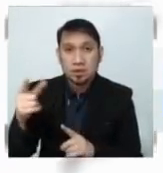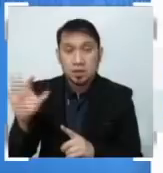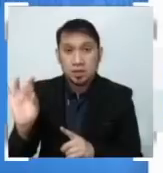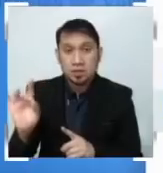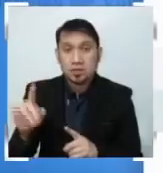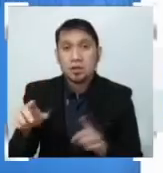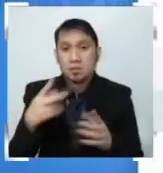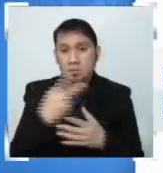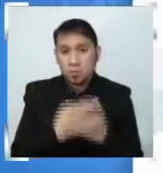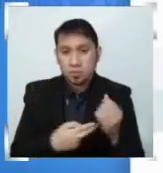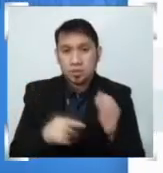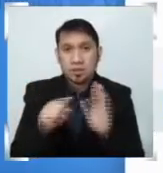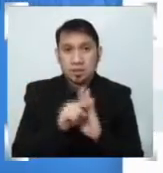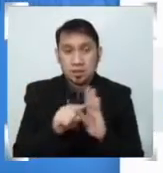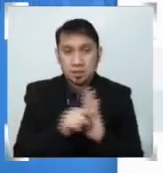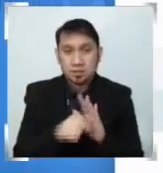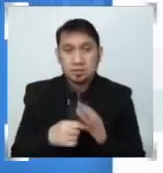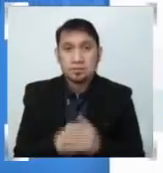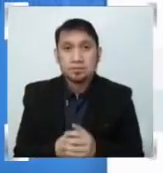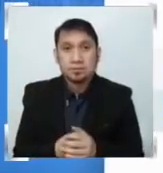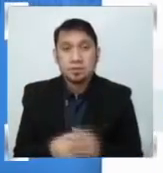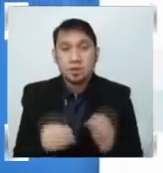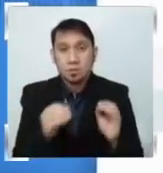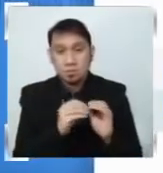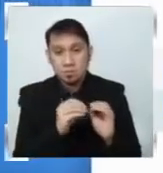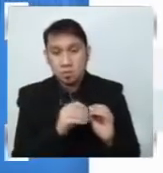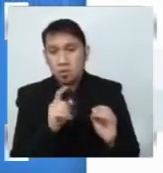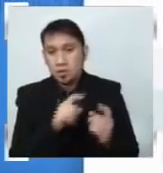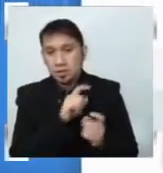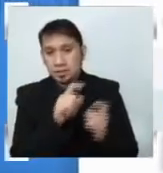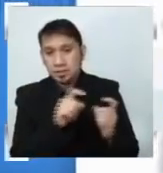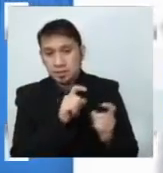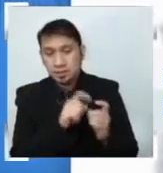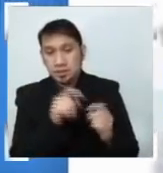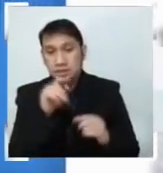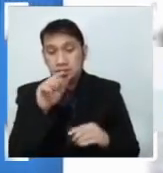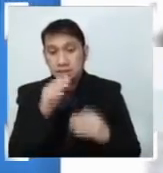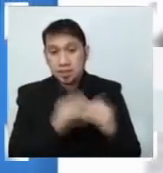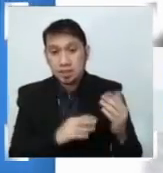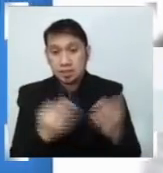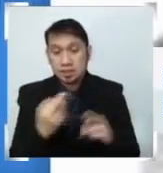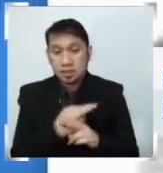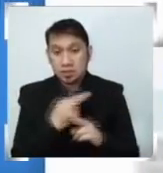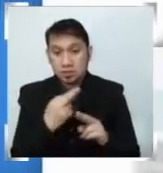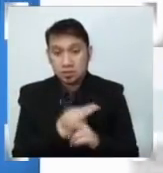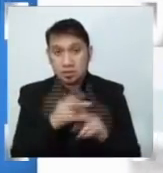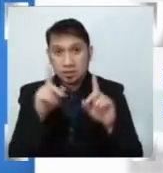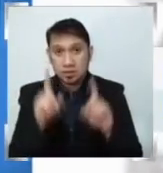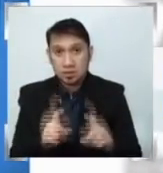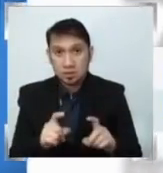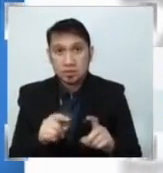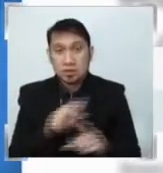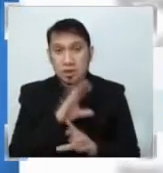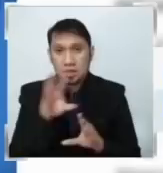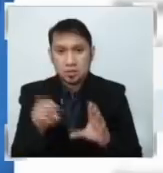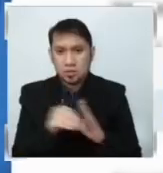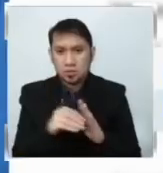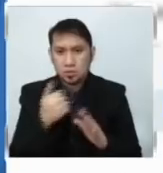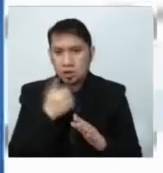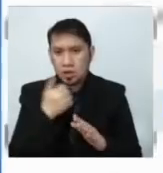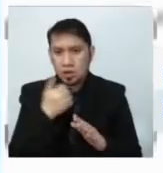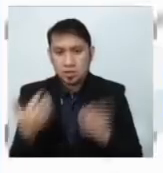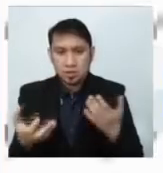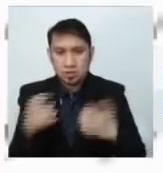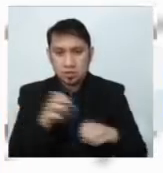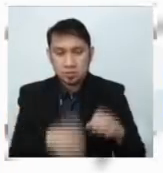resulta. Mas komprehensibo raw ito kaysa regular na drug test at nasasala maging mga anabolic agents tulad ng